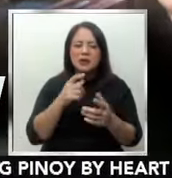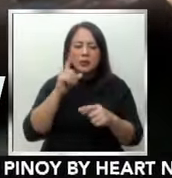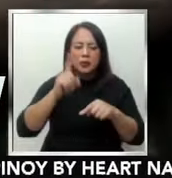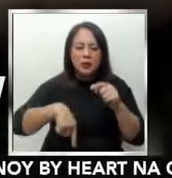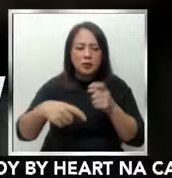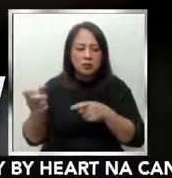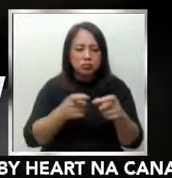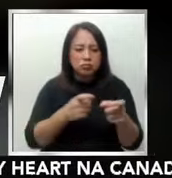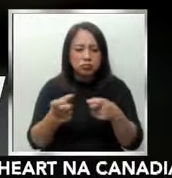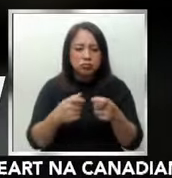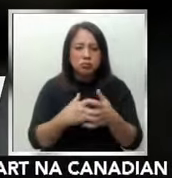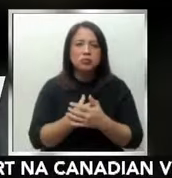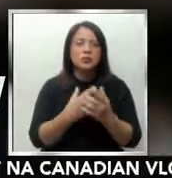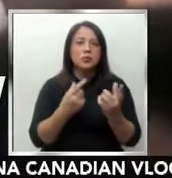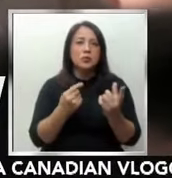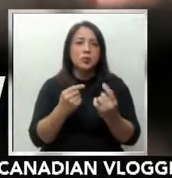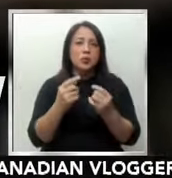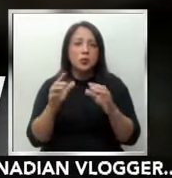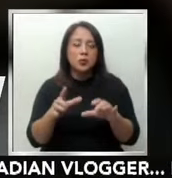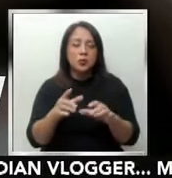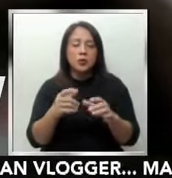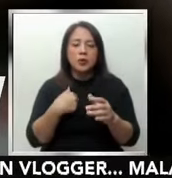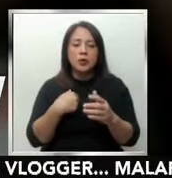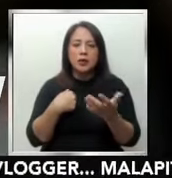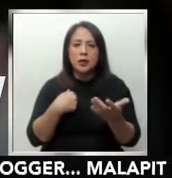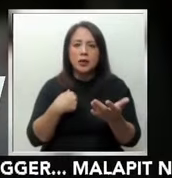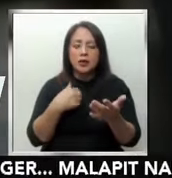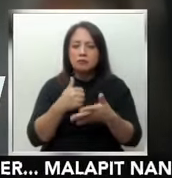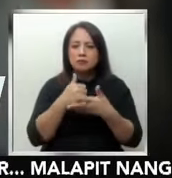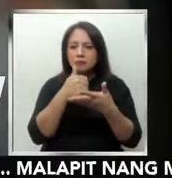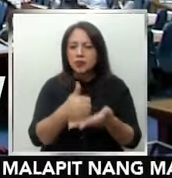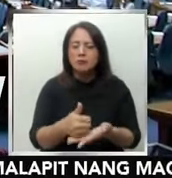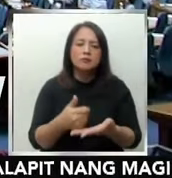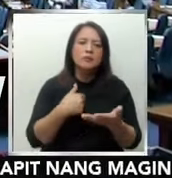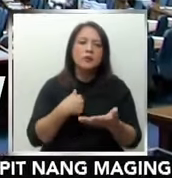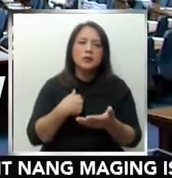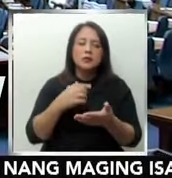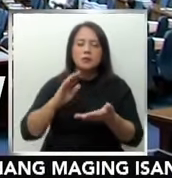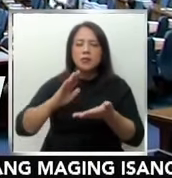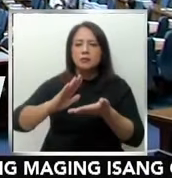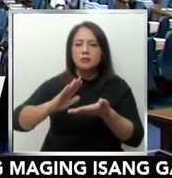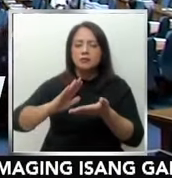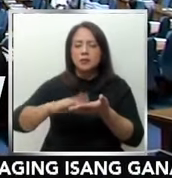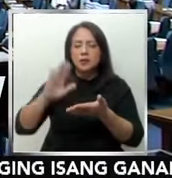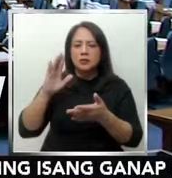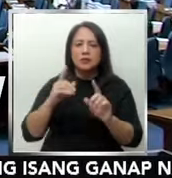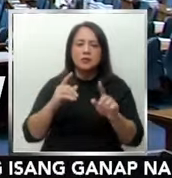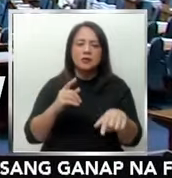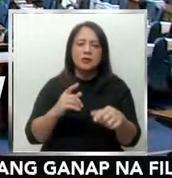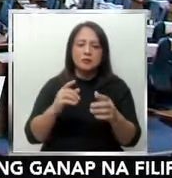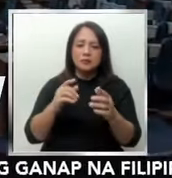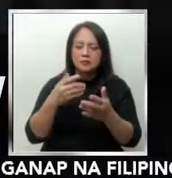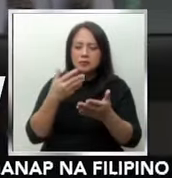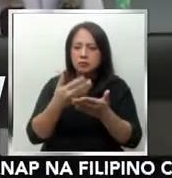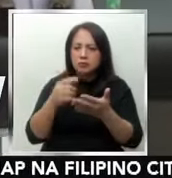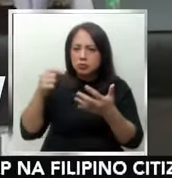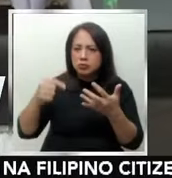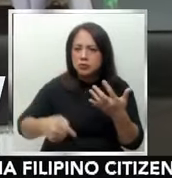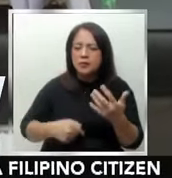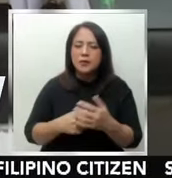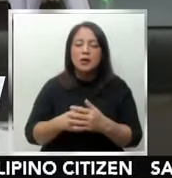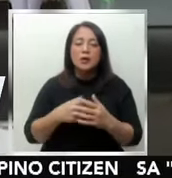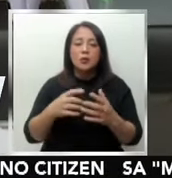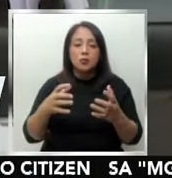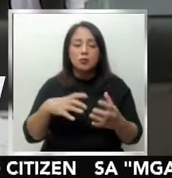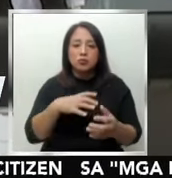ginagawang ganito para makabawi naman ah doon sa pagtaas ng presyo at kaugnay ng kagustuhan ng ilang mambabatas nabigyan